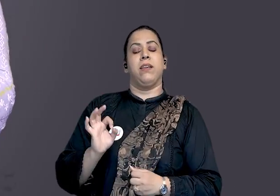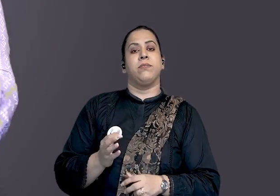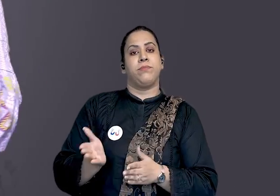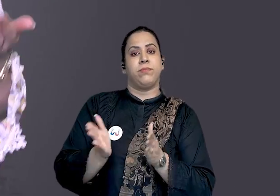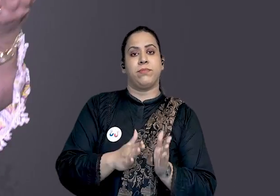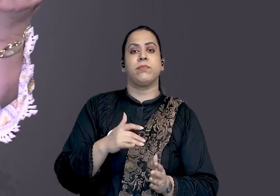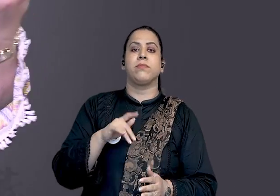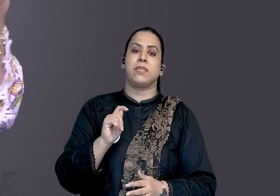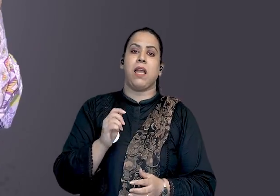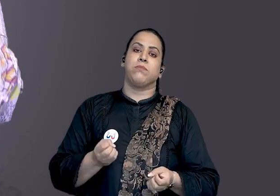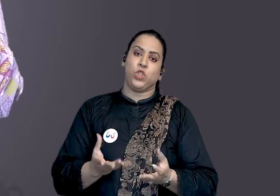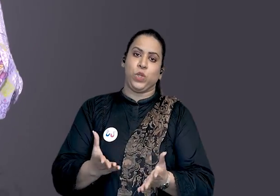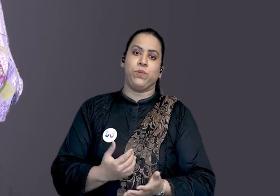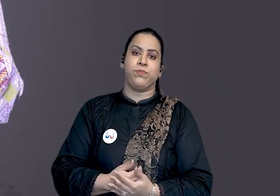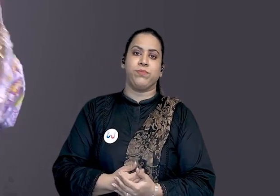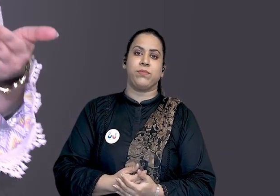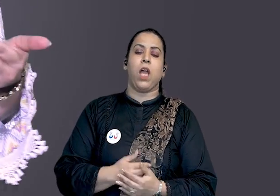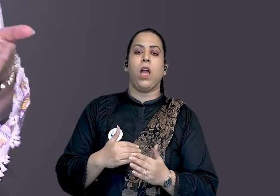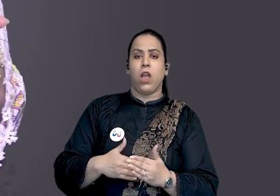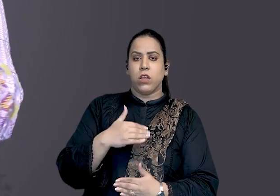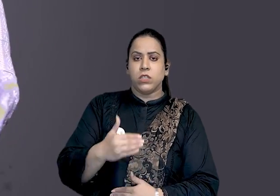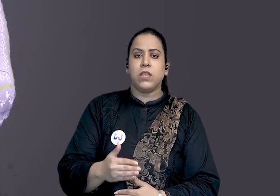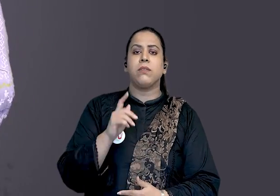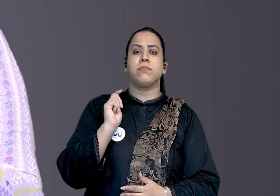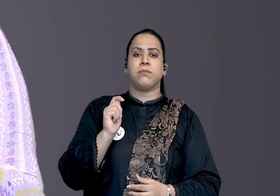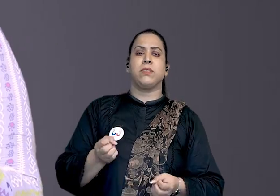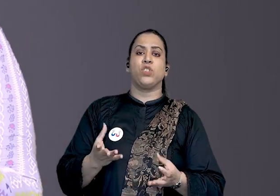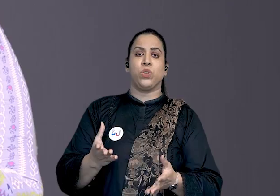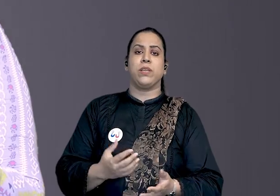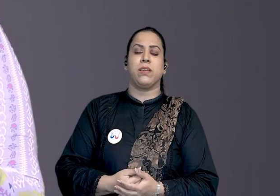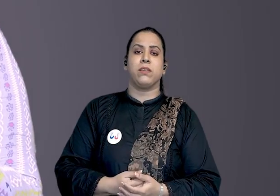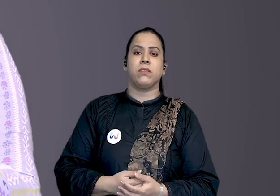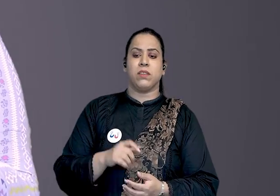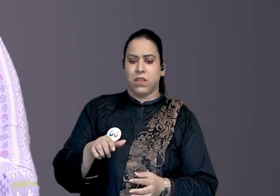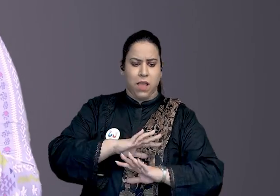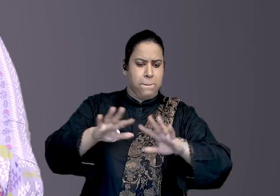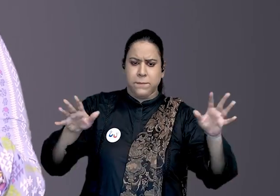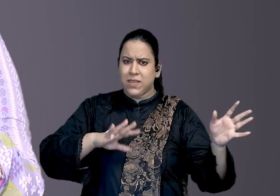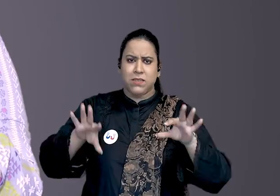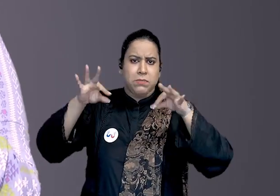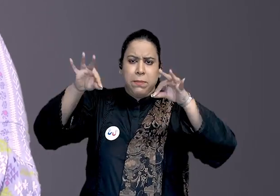جو بکھرے ہوئے تھے کاغذات ان کو انہوں نے تھوڑی سی ترتیب دی. اینڈ ہی کیم اپ ود